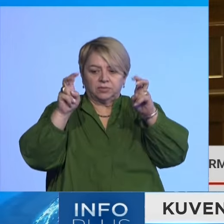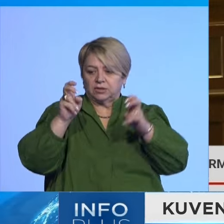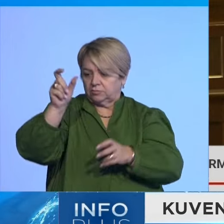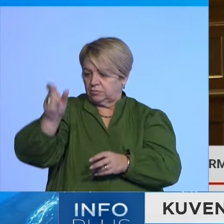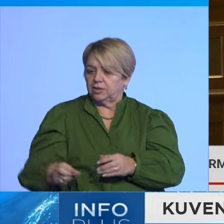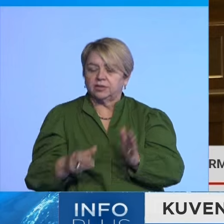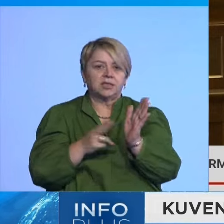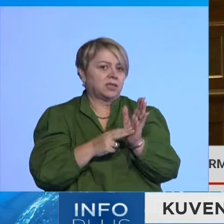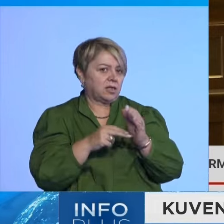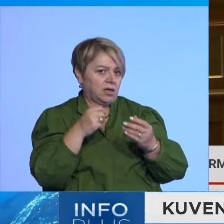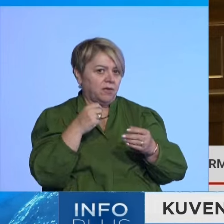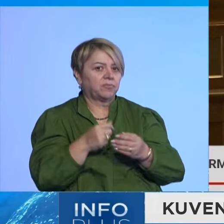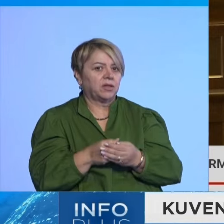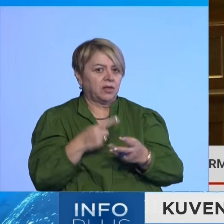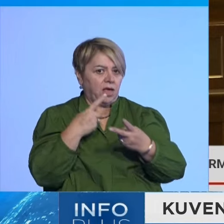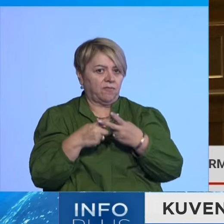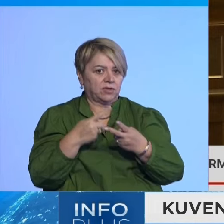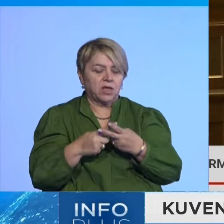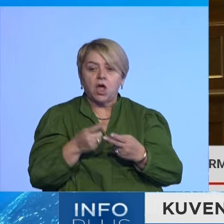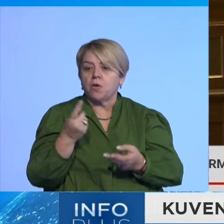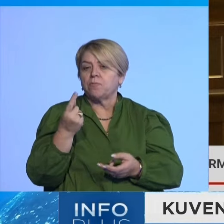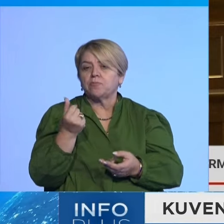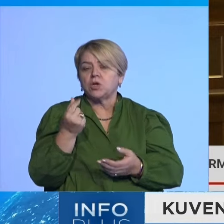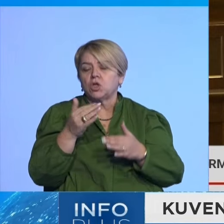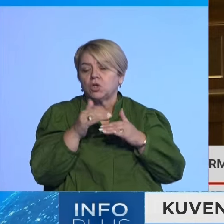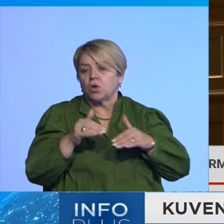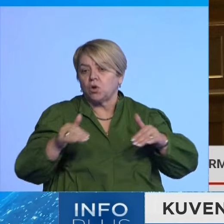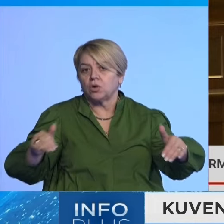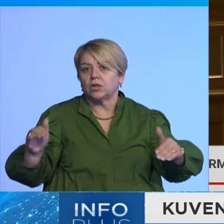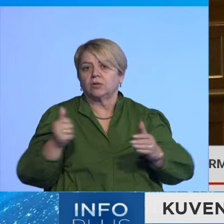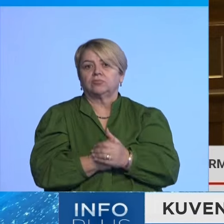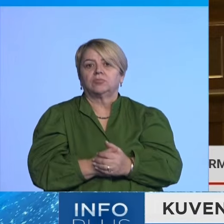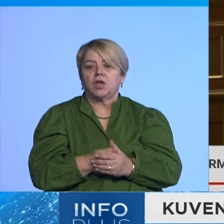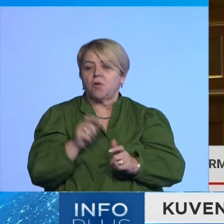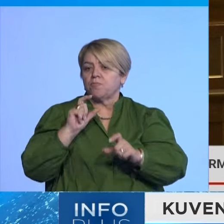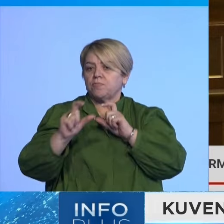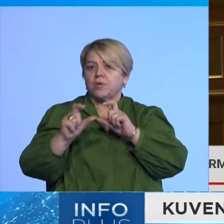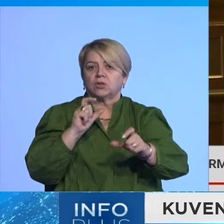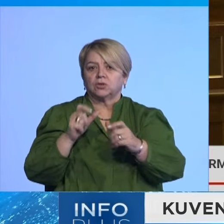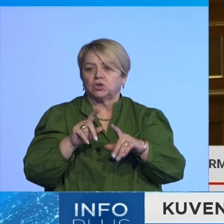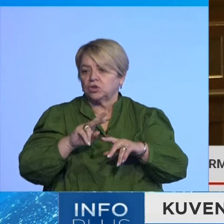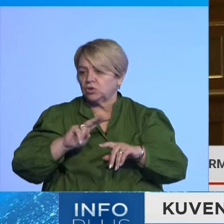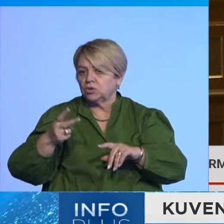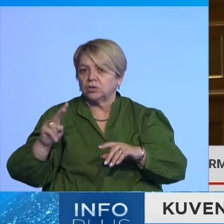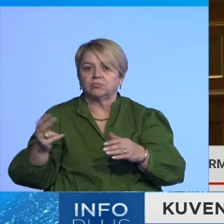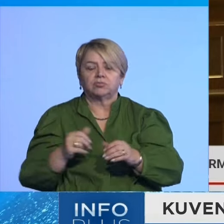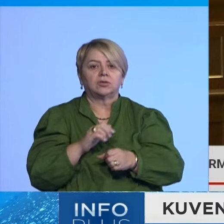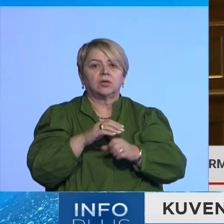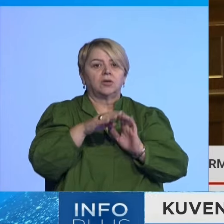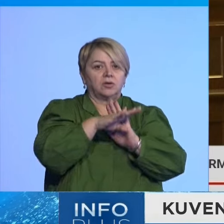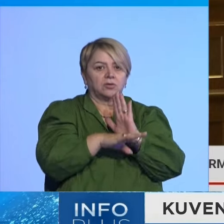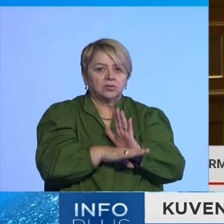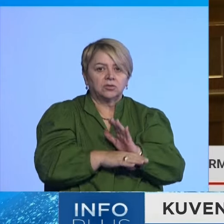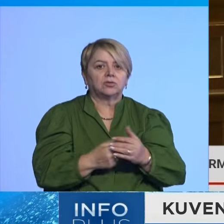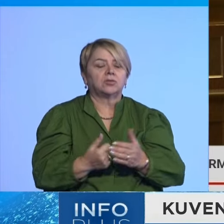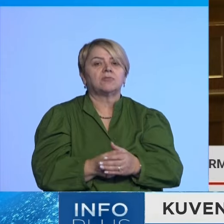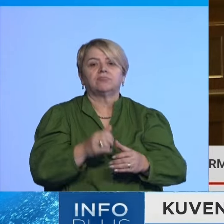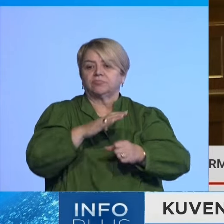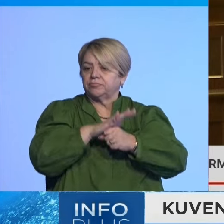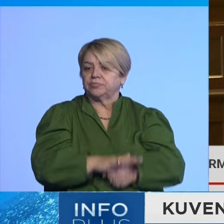Hafizi në miliona euro për shlyen e borxheve në format të kundërligjshme për kompanitë